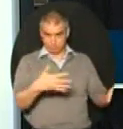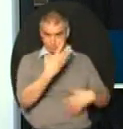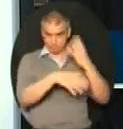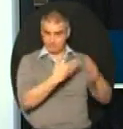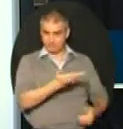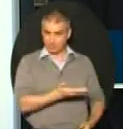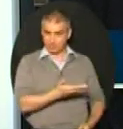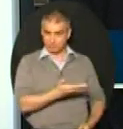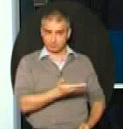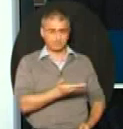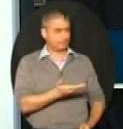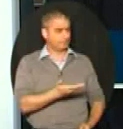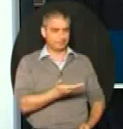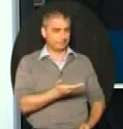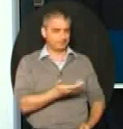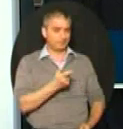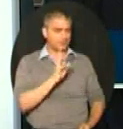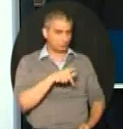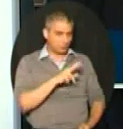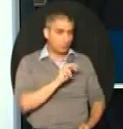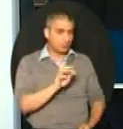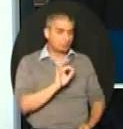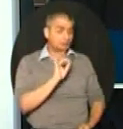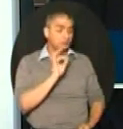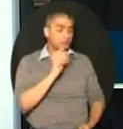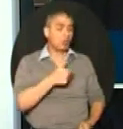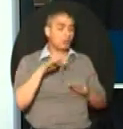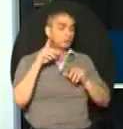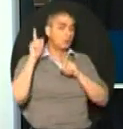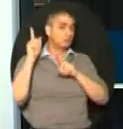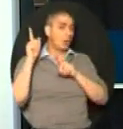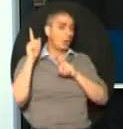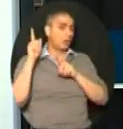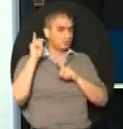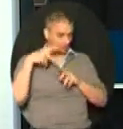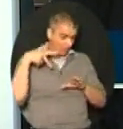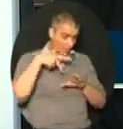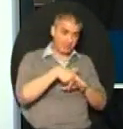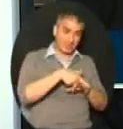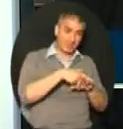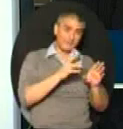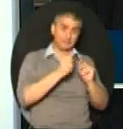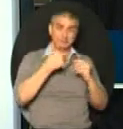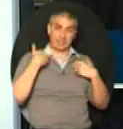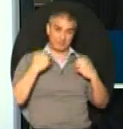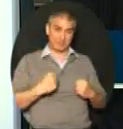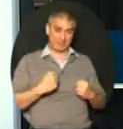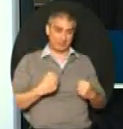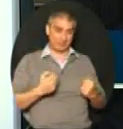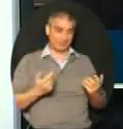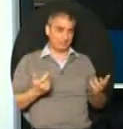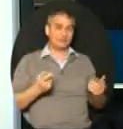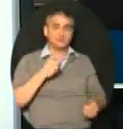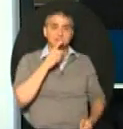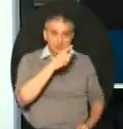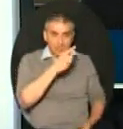הפקרות להתנהל? אז יש פה עניין שראש ממשלה צריך להתערב בו יחד עם שר הביטחון?